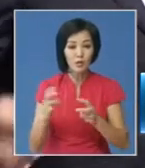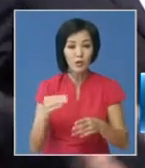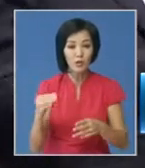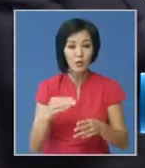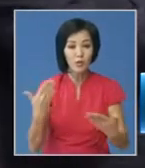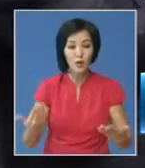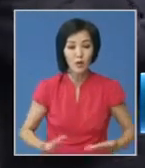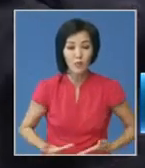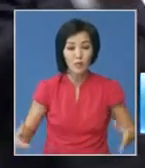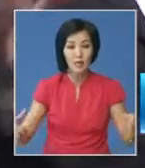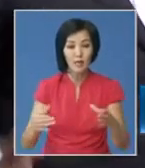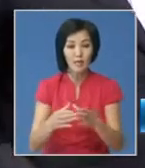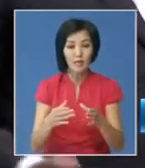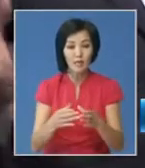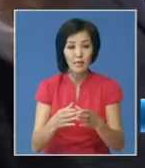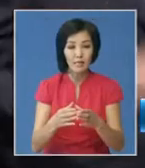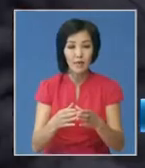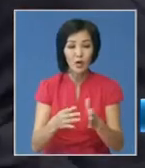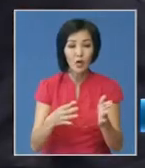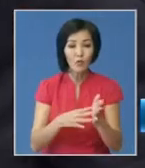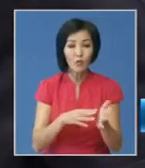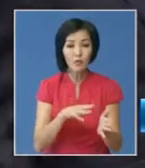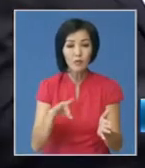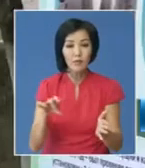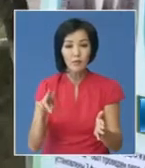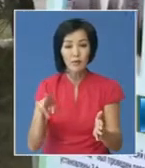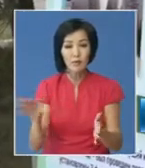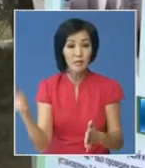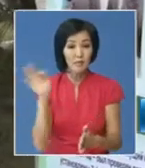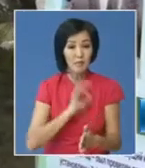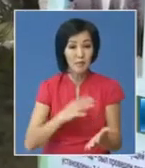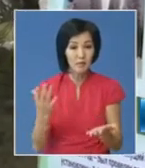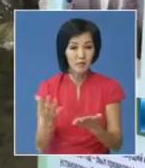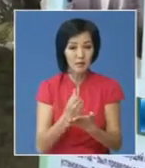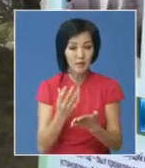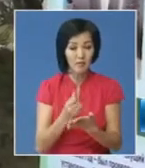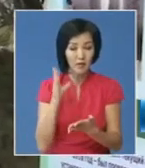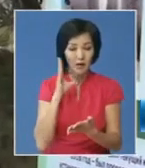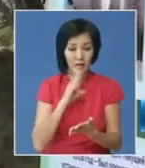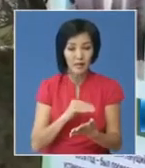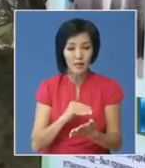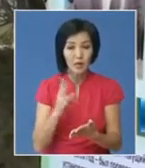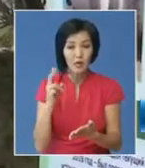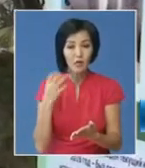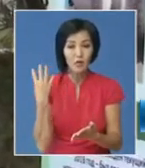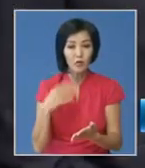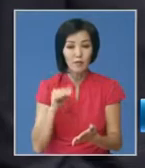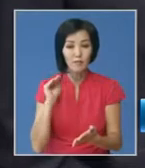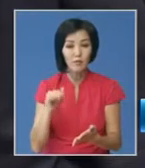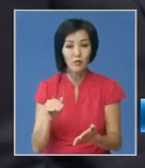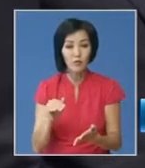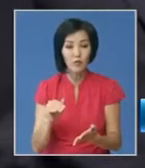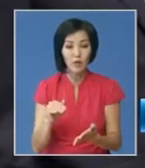әлеуметтік кәсіпкерлік корпорациясы шамамен 9 миллиард теңгеге жуық табыс табалады. Өткен жылдың өзінде 240 мың тонна